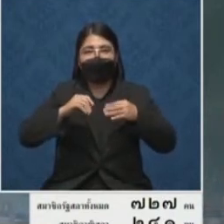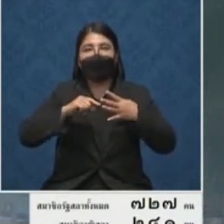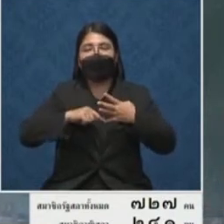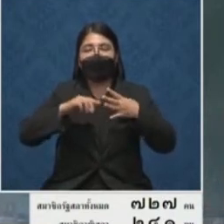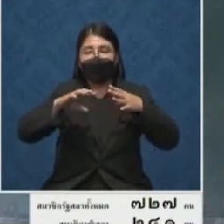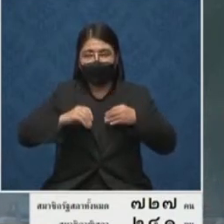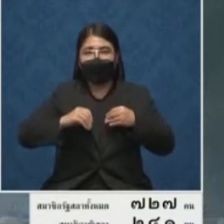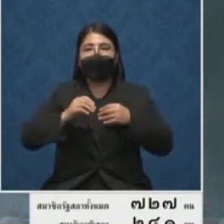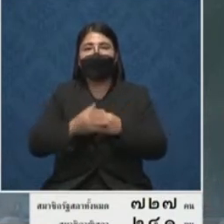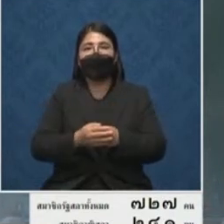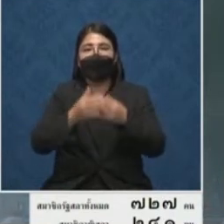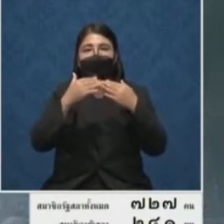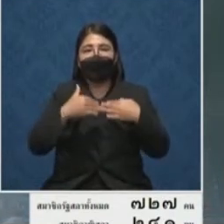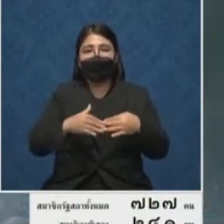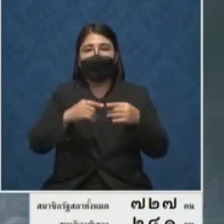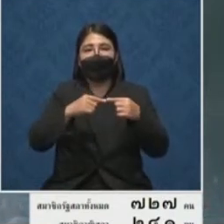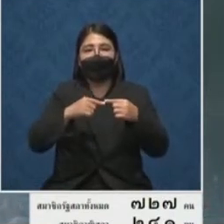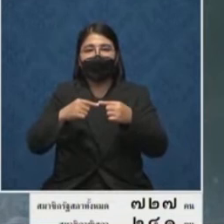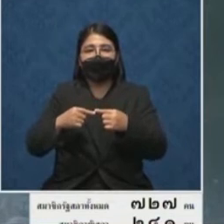4รับหลักการครับ